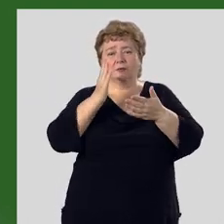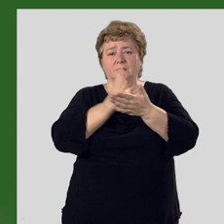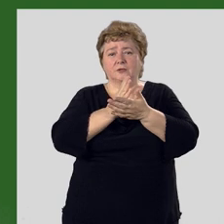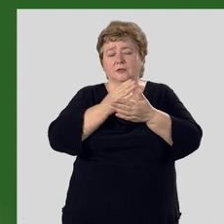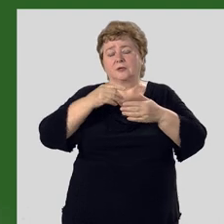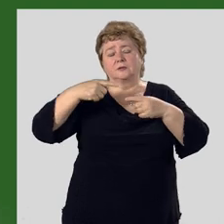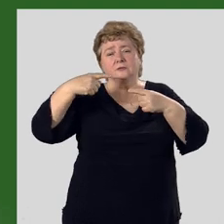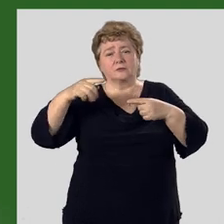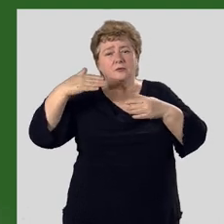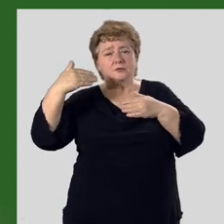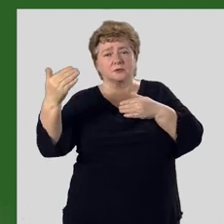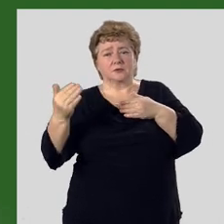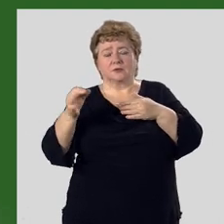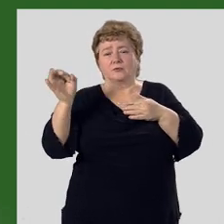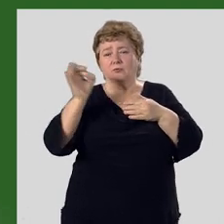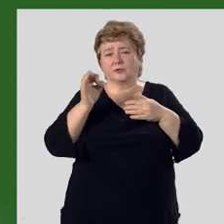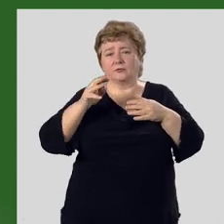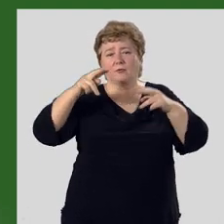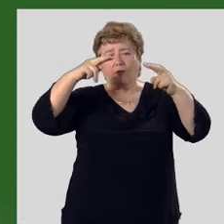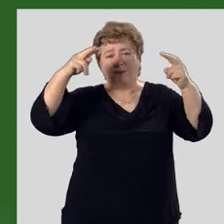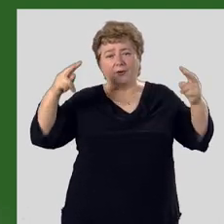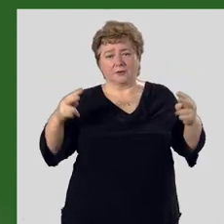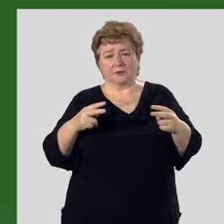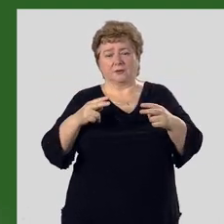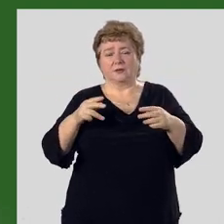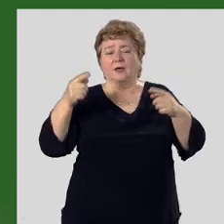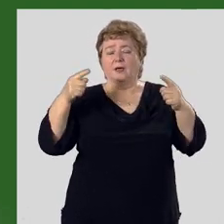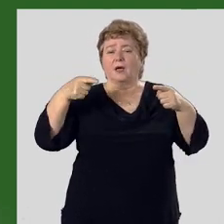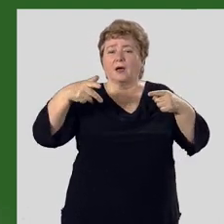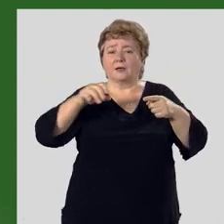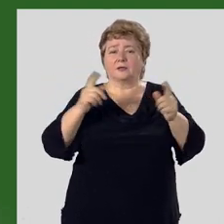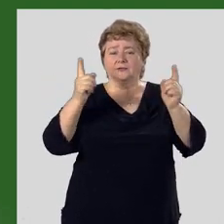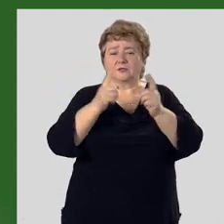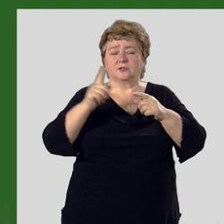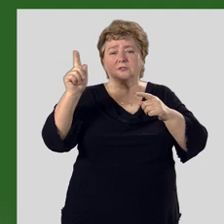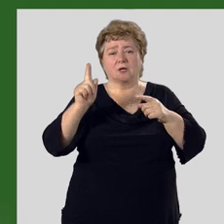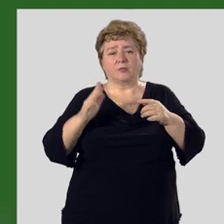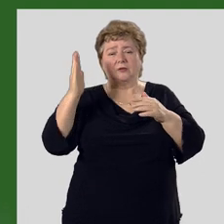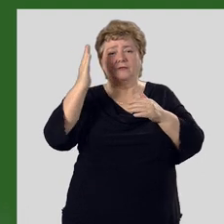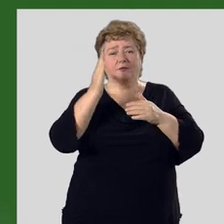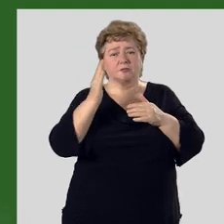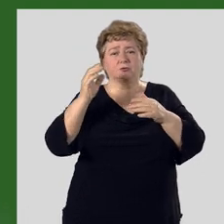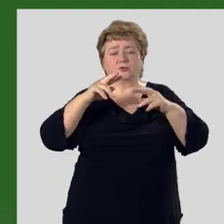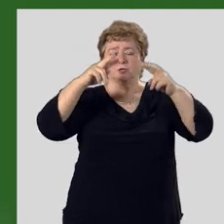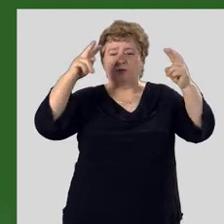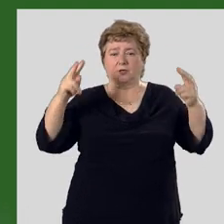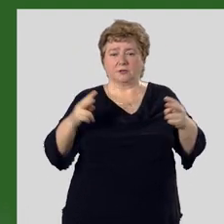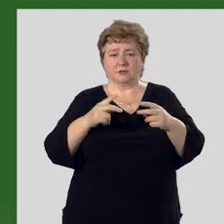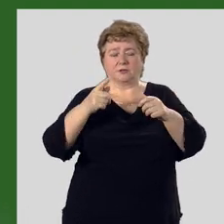с противоположной стороны нулевого меридиана, где встречаются западные и восточные